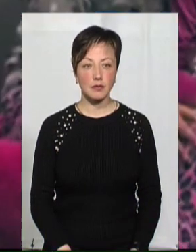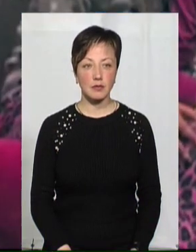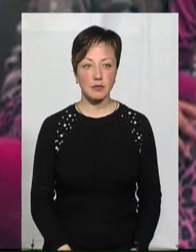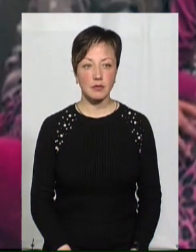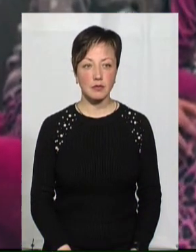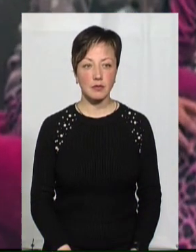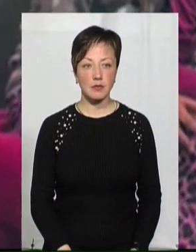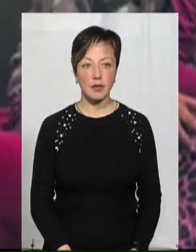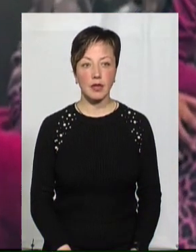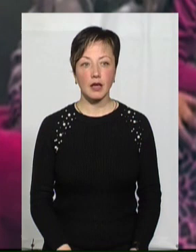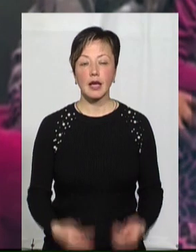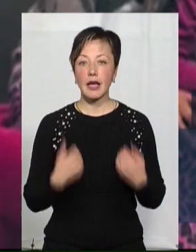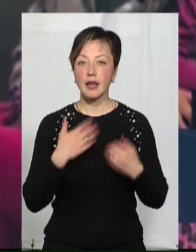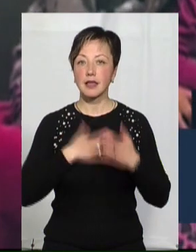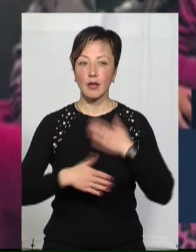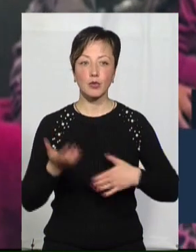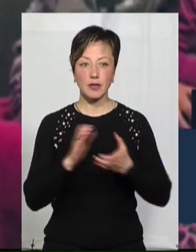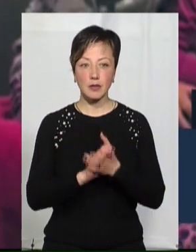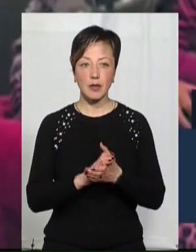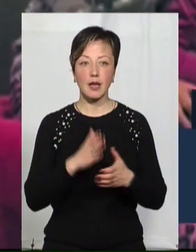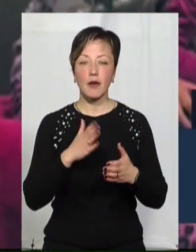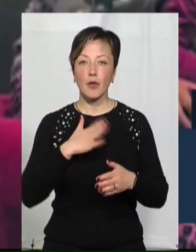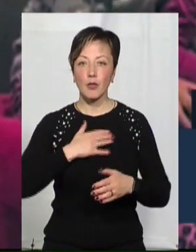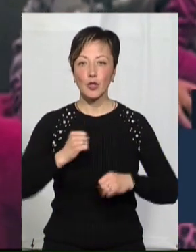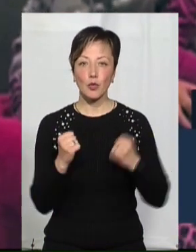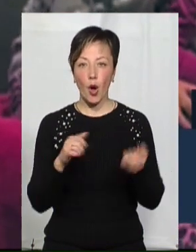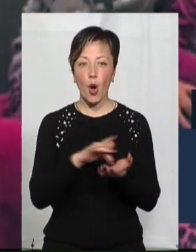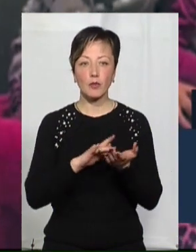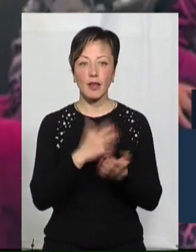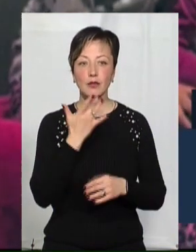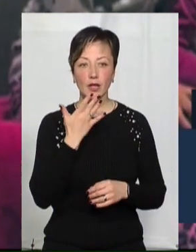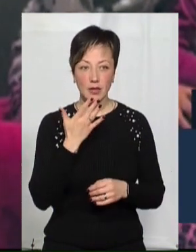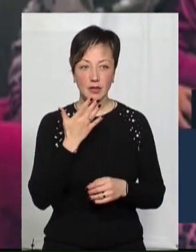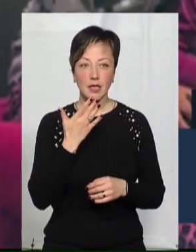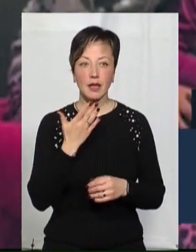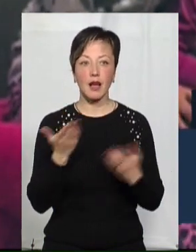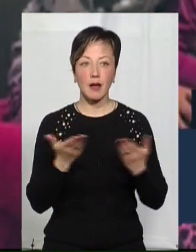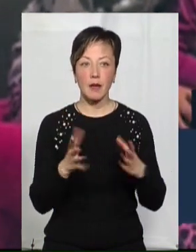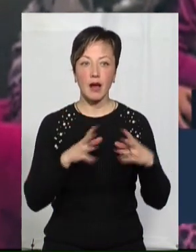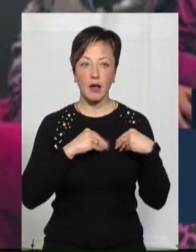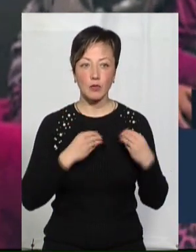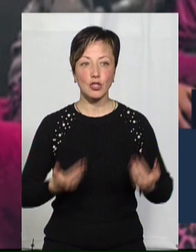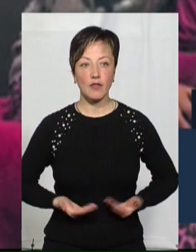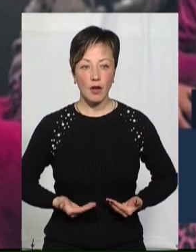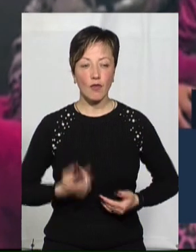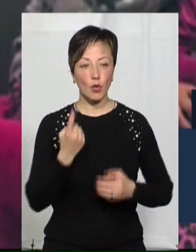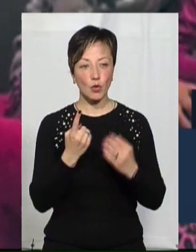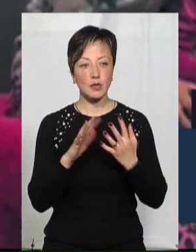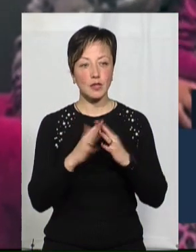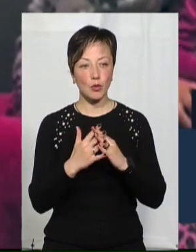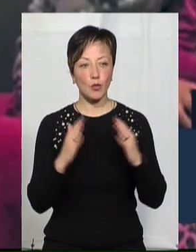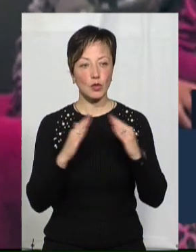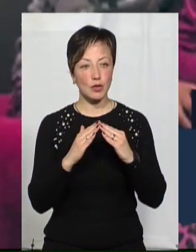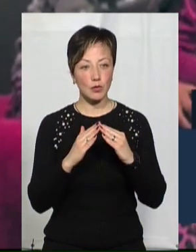Я з радістю познайомлю вас із моїми друзями із ромської національності, з якими ми разом проживаємо в одному сільському